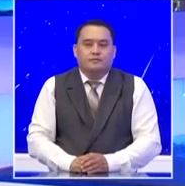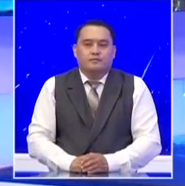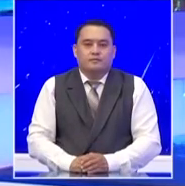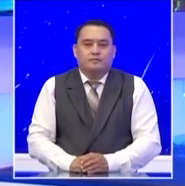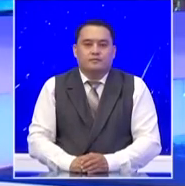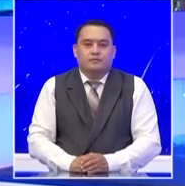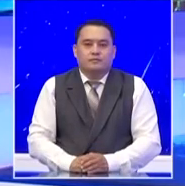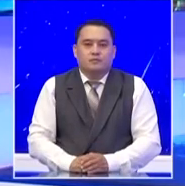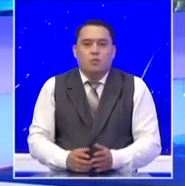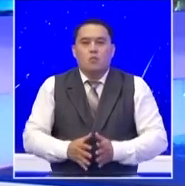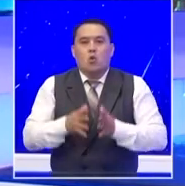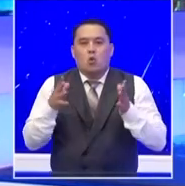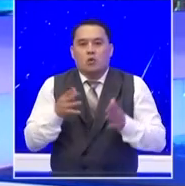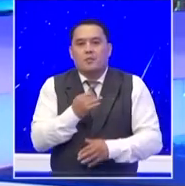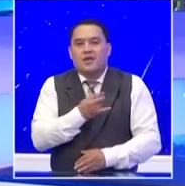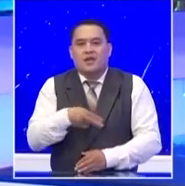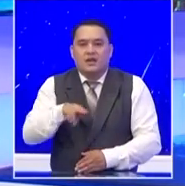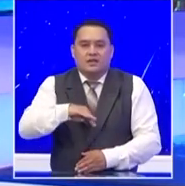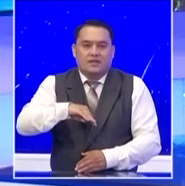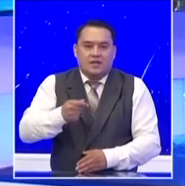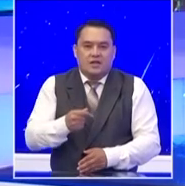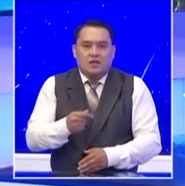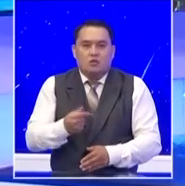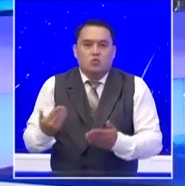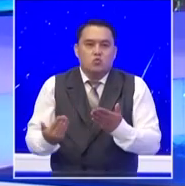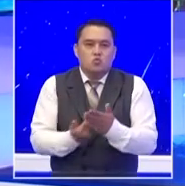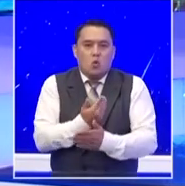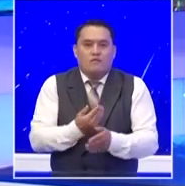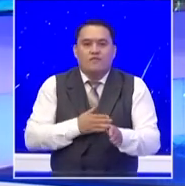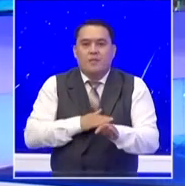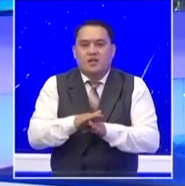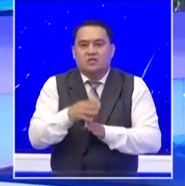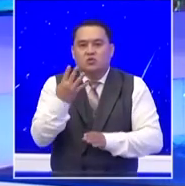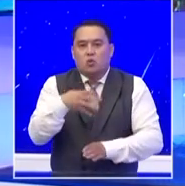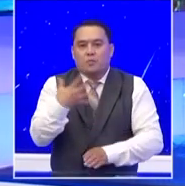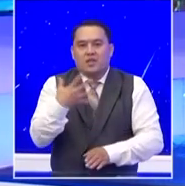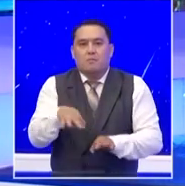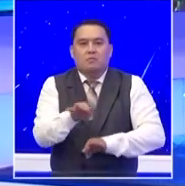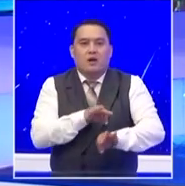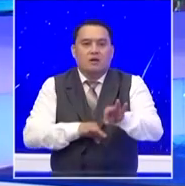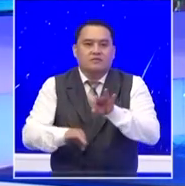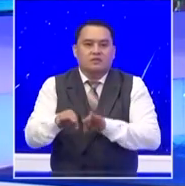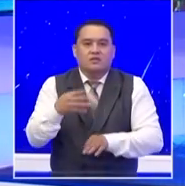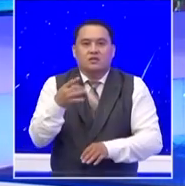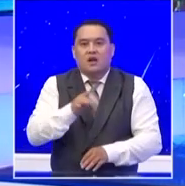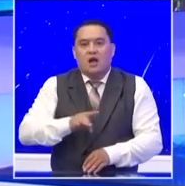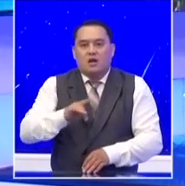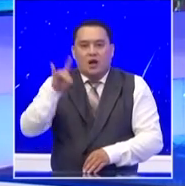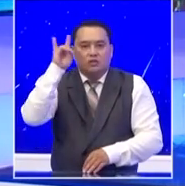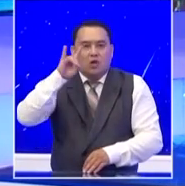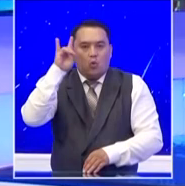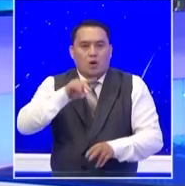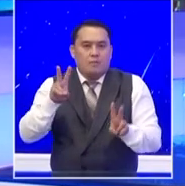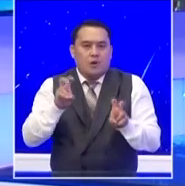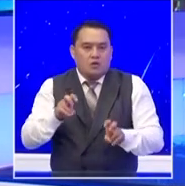А тем временем более 1,5 миллиарда тенге вдохнут новую жизнь в реализацию 45 проектов в Сарканском районе. В